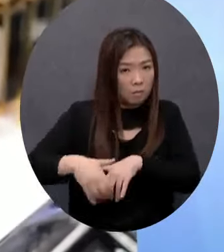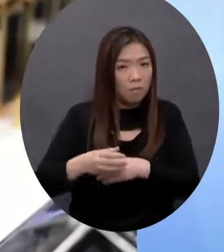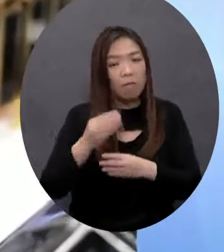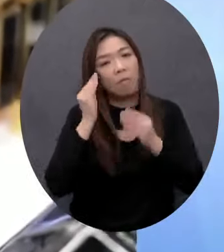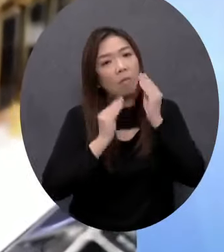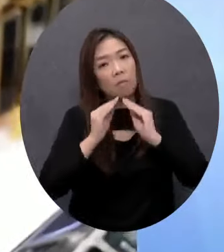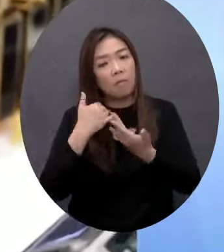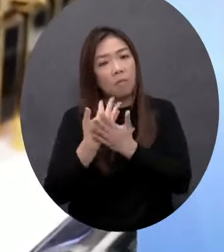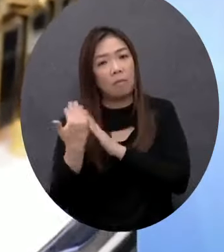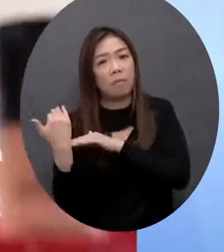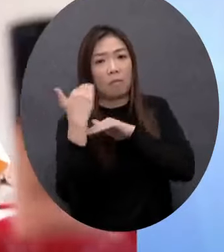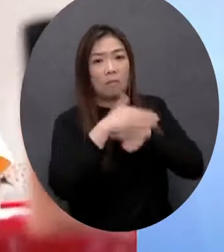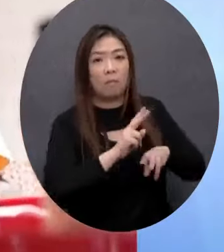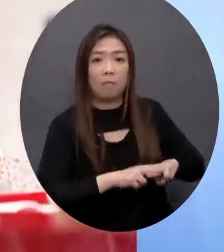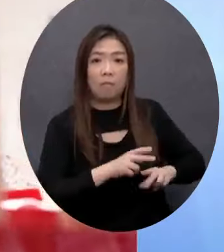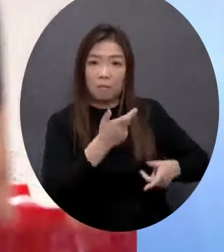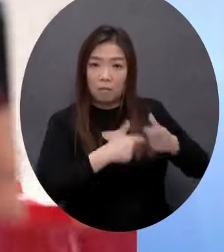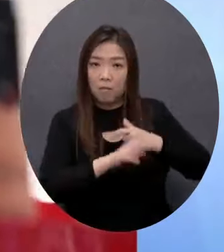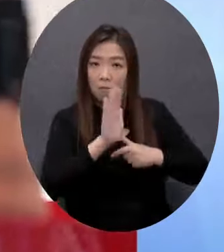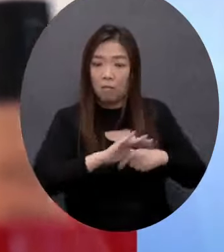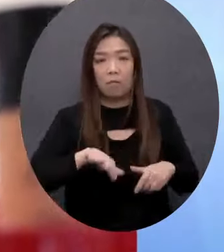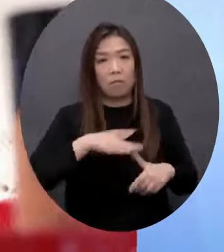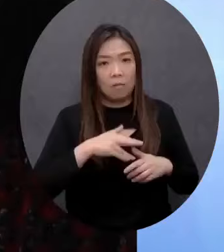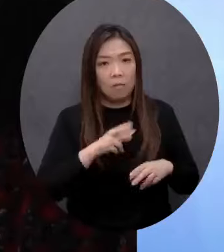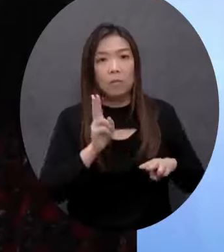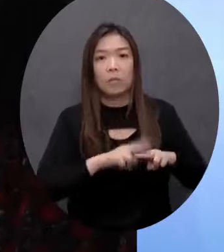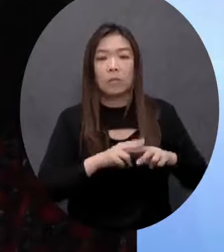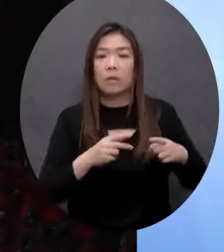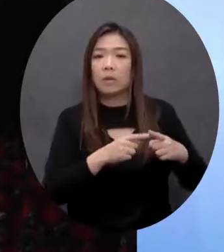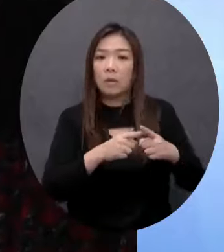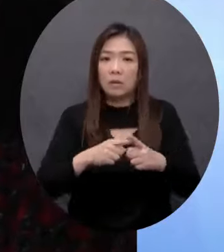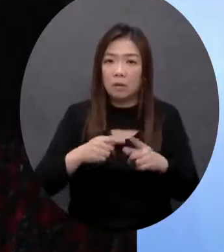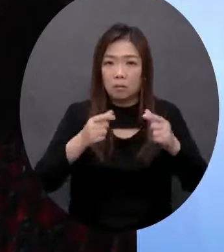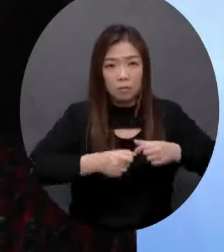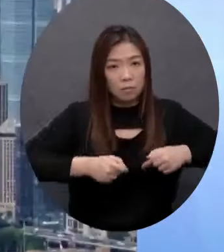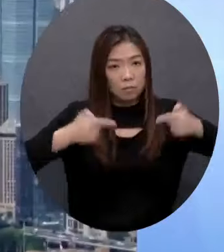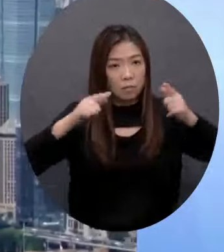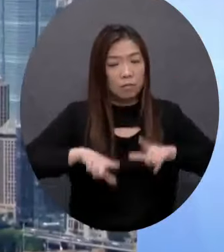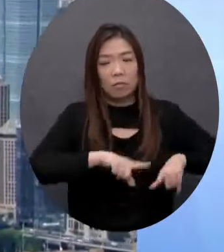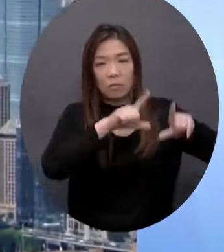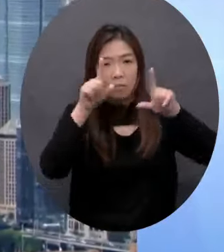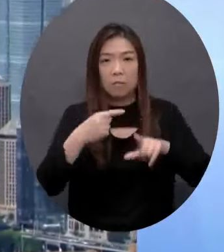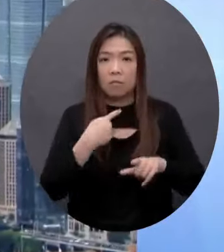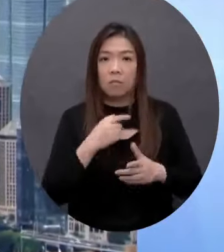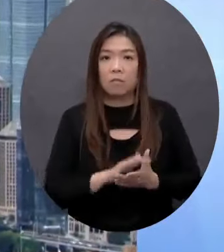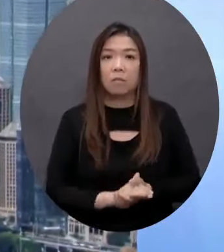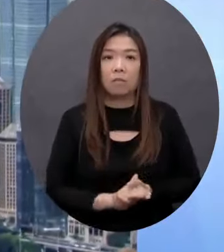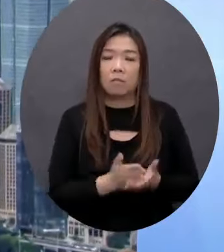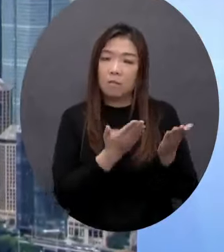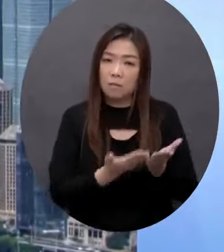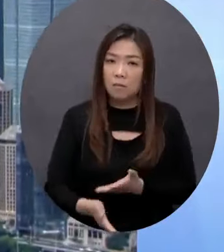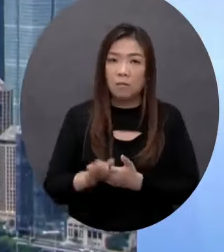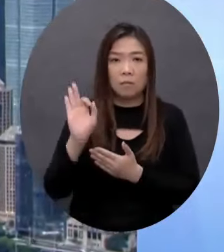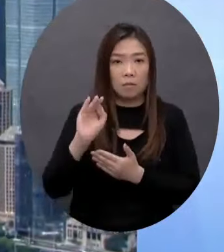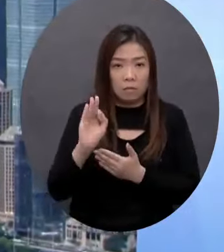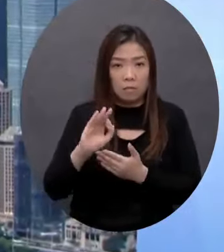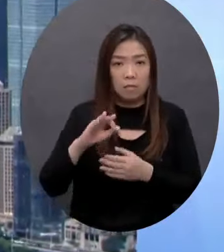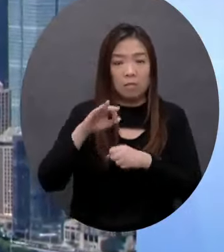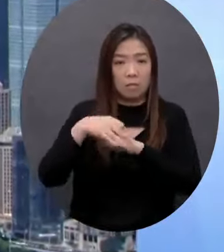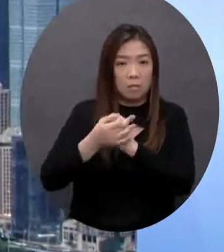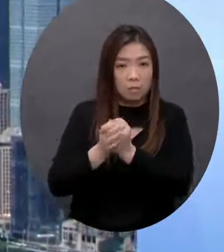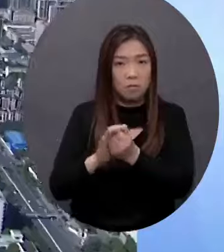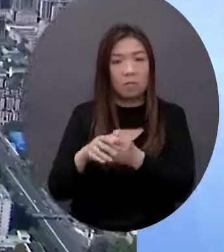進入中國市場，滿足中國人民日益增長嘅美好生活需要。亦都歡迎法國在內嘅世界各